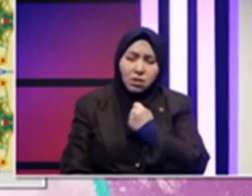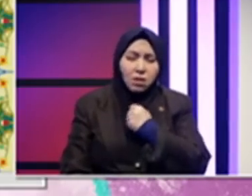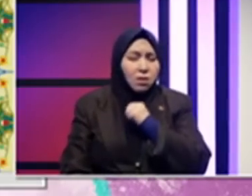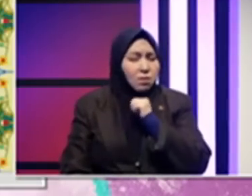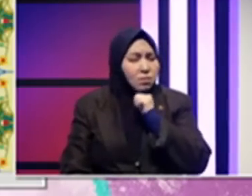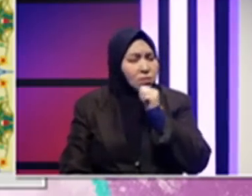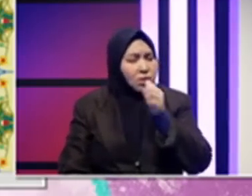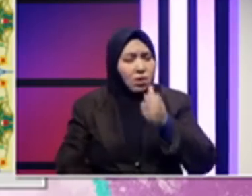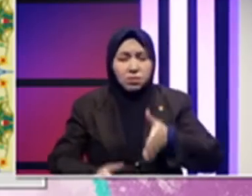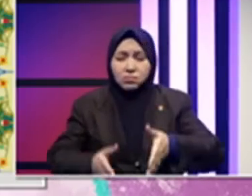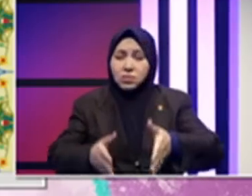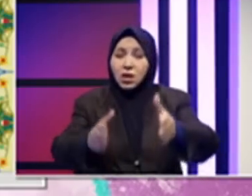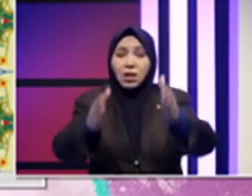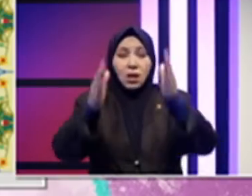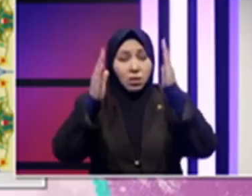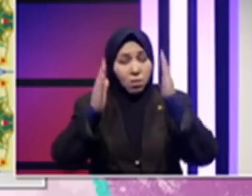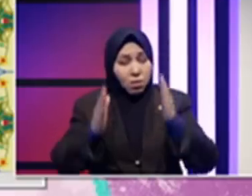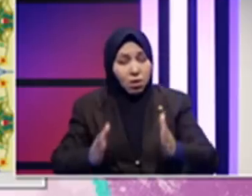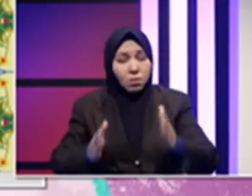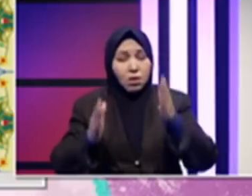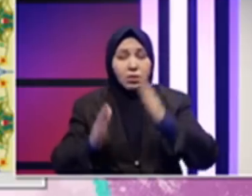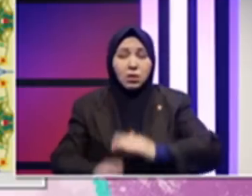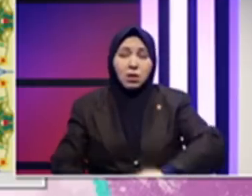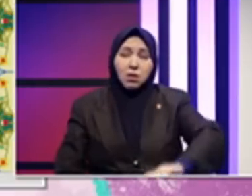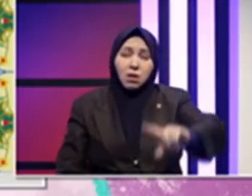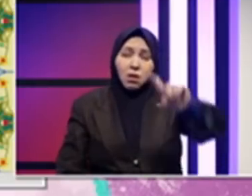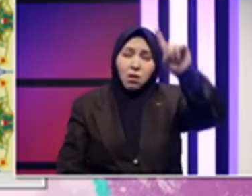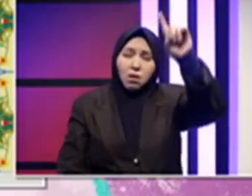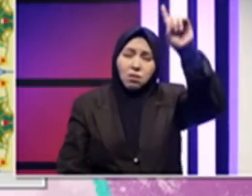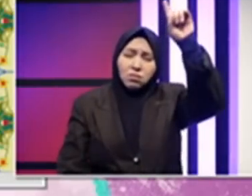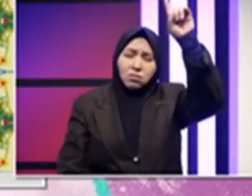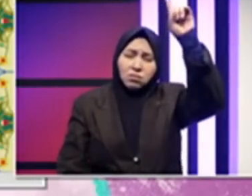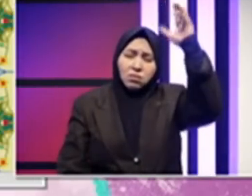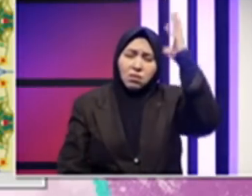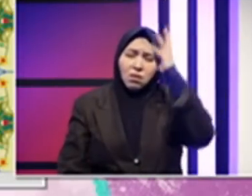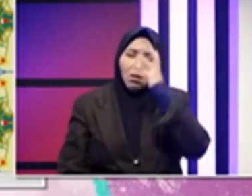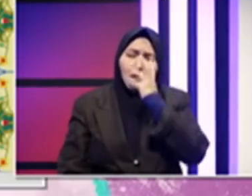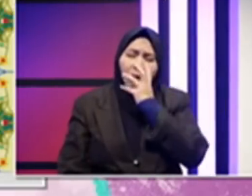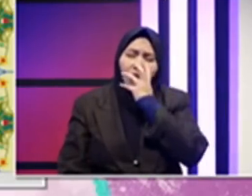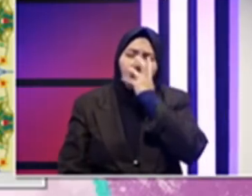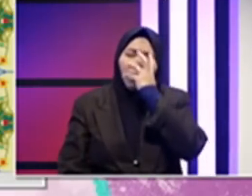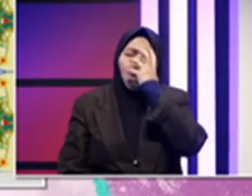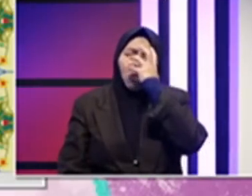غير المغضوب عليهم ولا